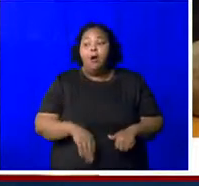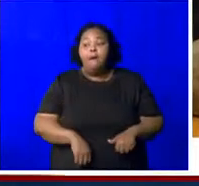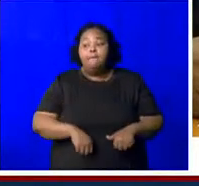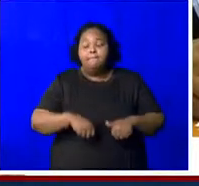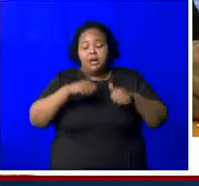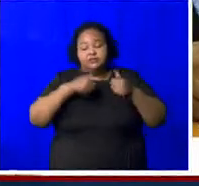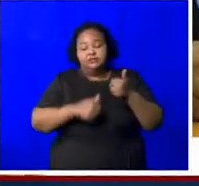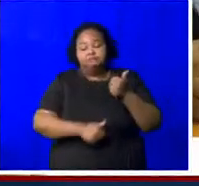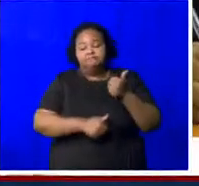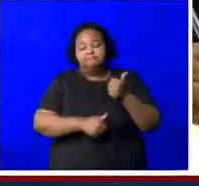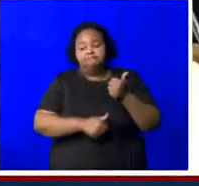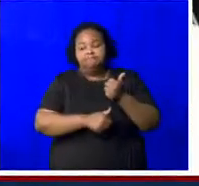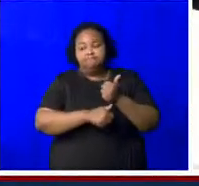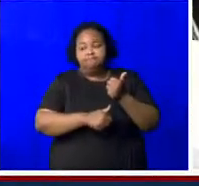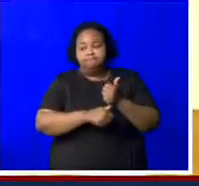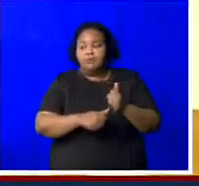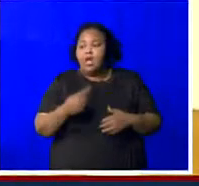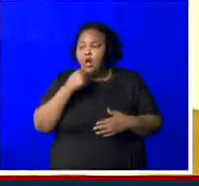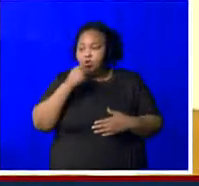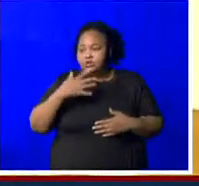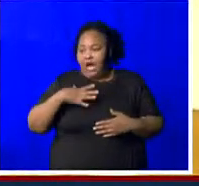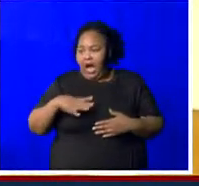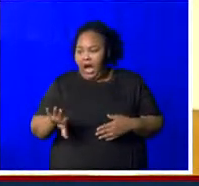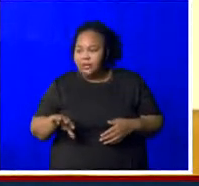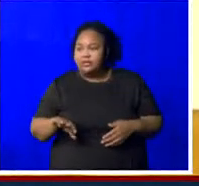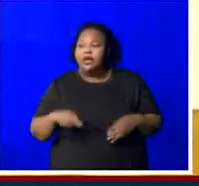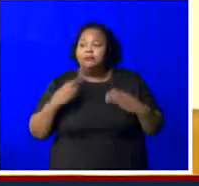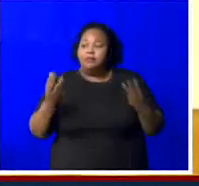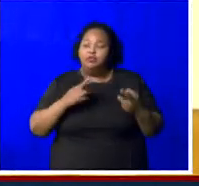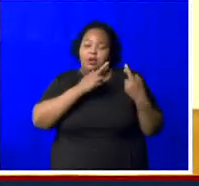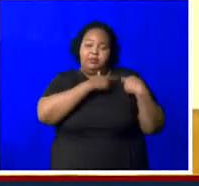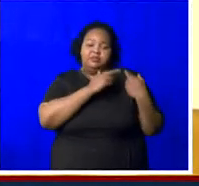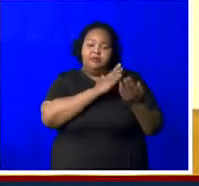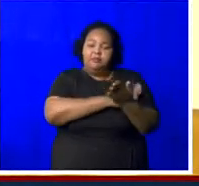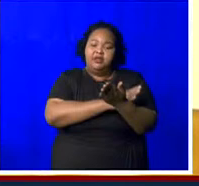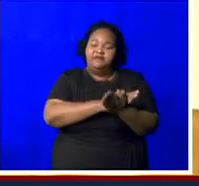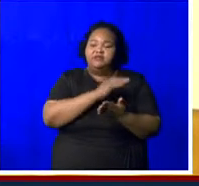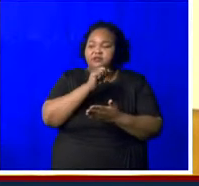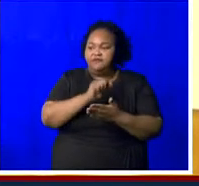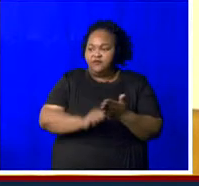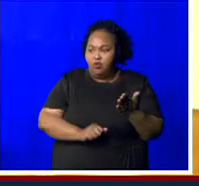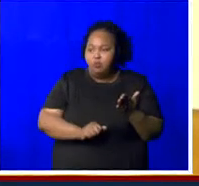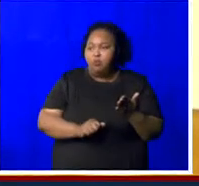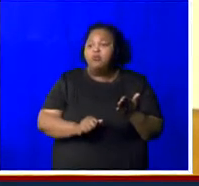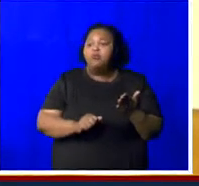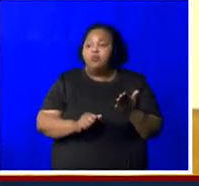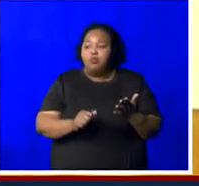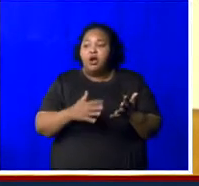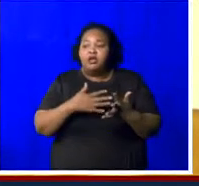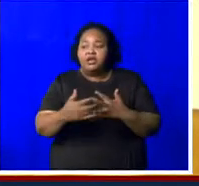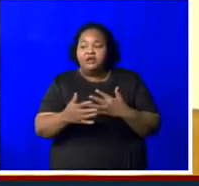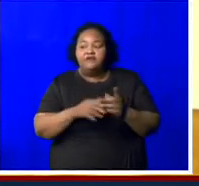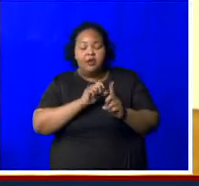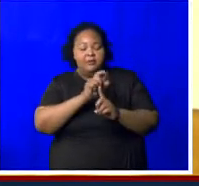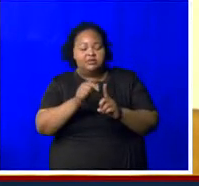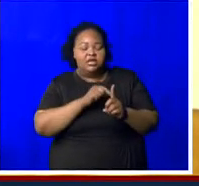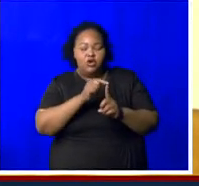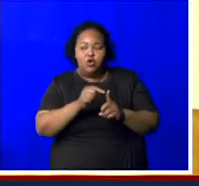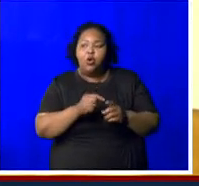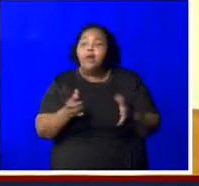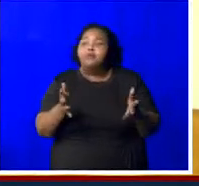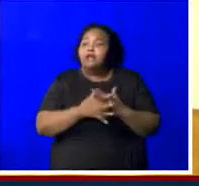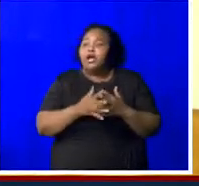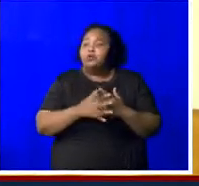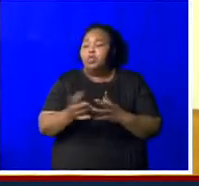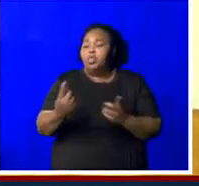kuleli fa lemfi abavele nababike emhlanganweni. Le ncwadi lechamuka kulida walo zone 5. Le ncwadi leyo